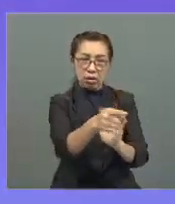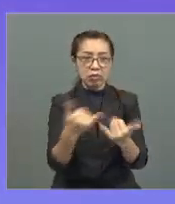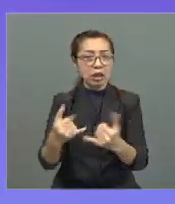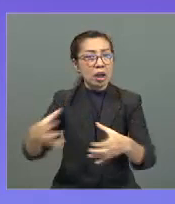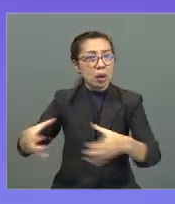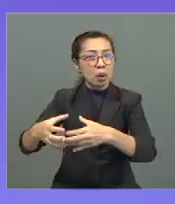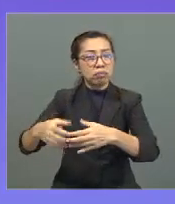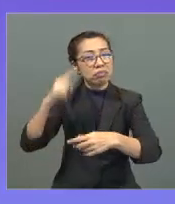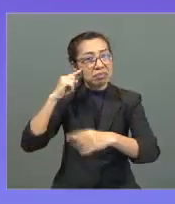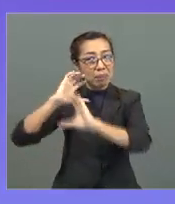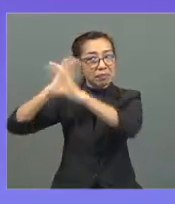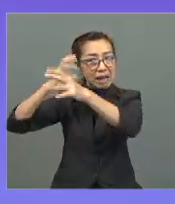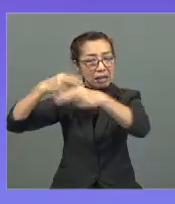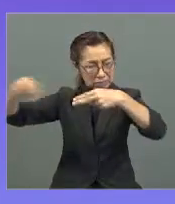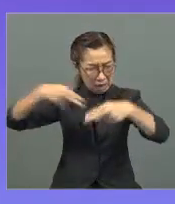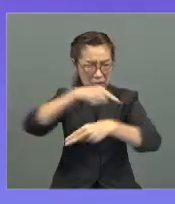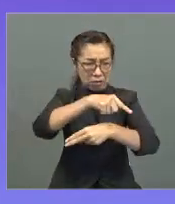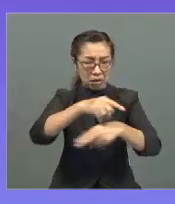ในขณะที่ประชุมสปกวันนี้นะคะก็มีการหารือมาตรการผ่อนปรนระยะที่สองหนึ่งในนั้นมีแระสงค์วัฒนธรรมเสนอให้งานด้านบันเทิงอยากออกกล้องได้จำนวน50